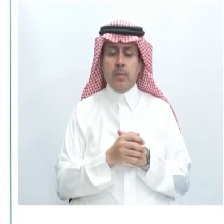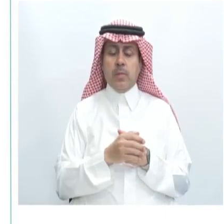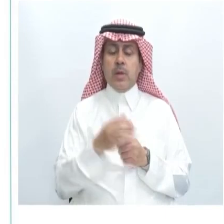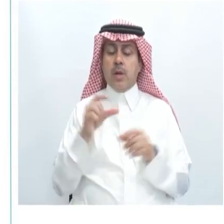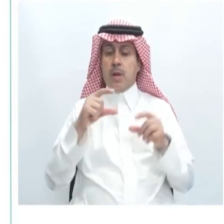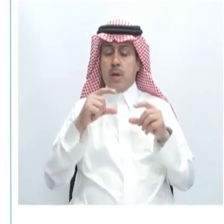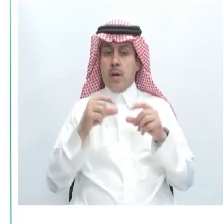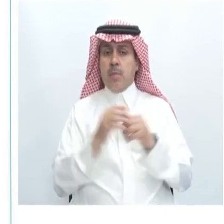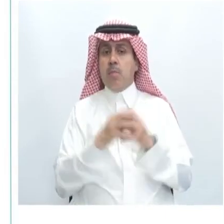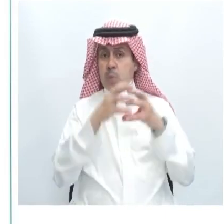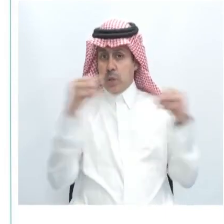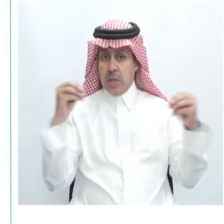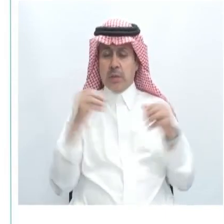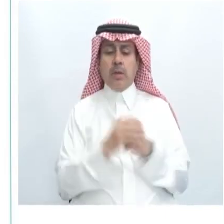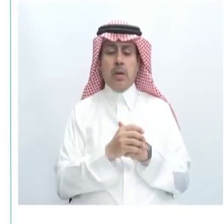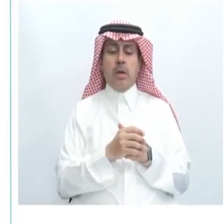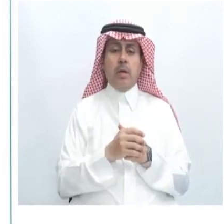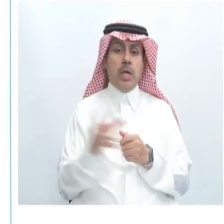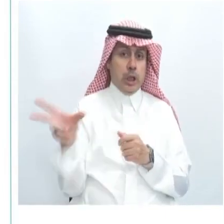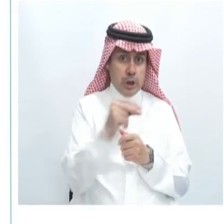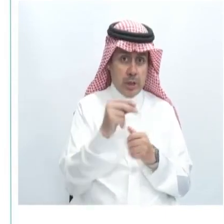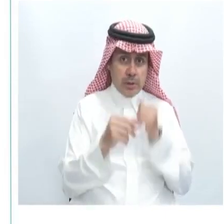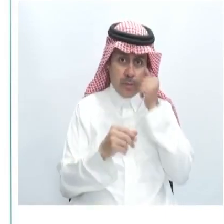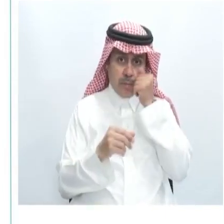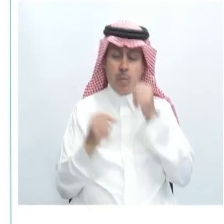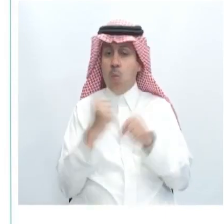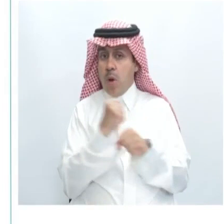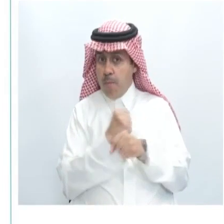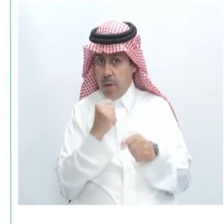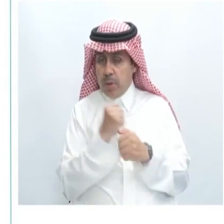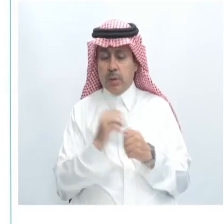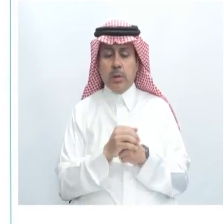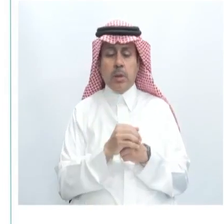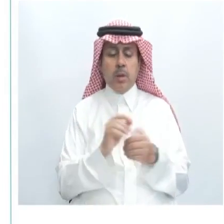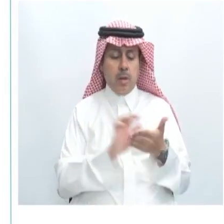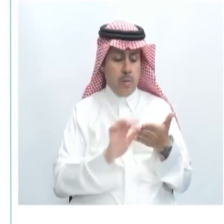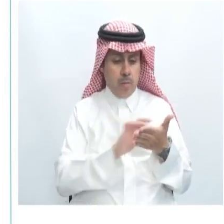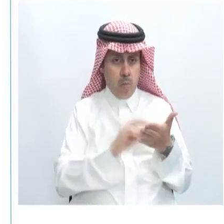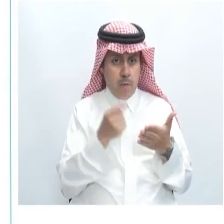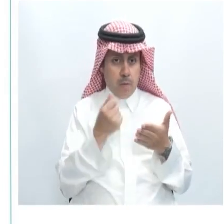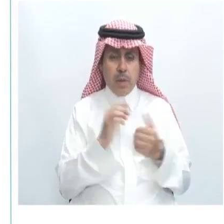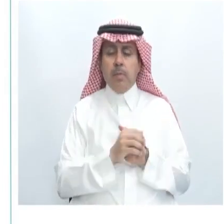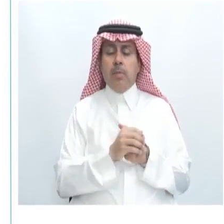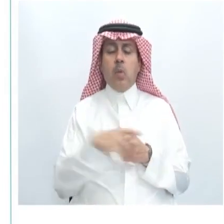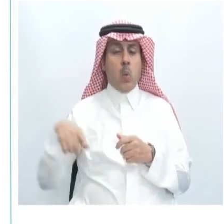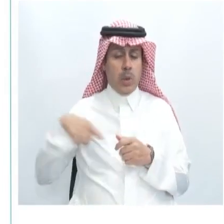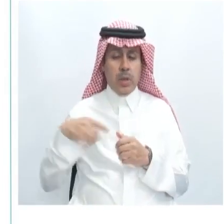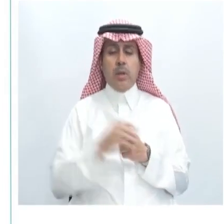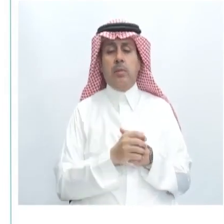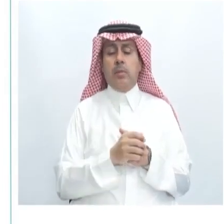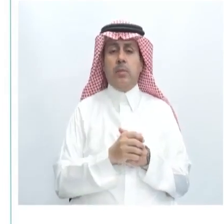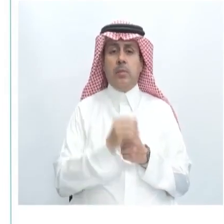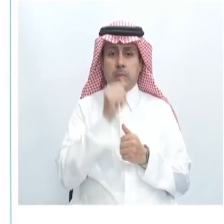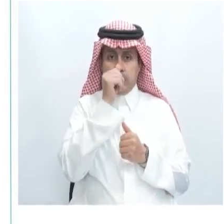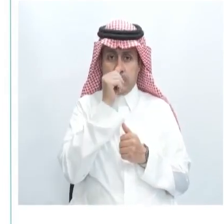الرئيسه الانتاج والعمليات والمحاسبه والاداره وكلامها مصطلحات